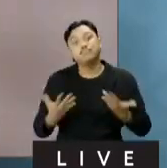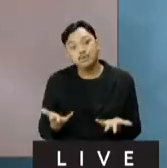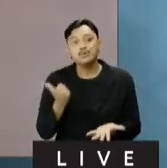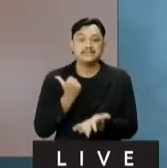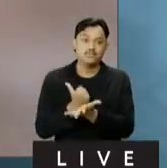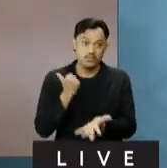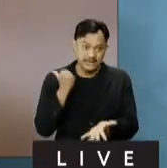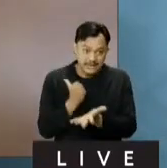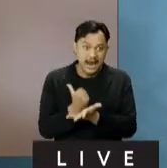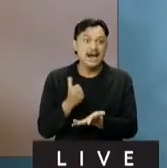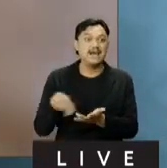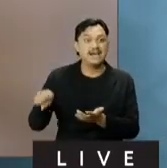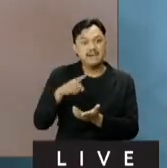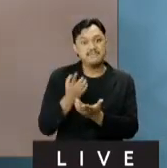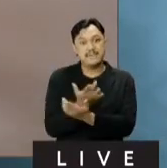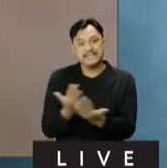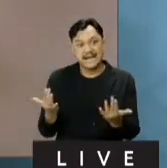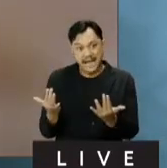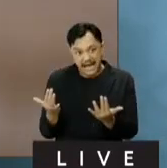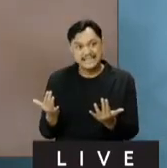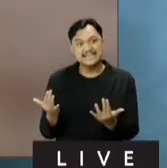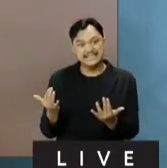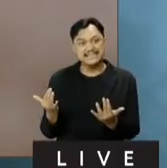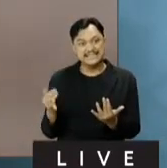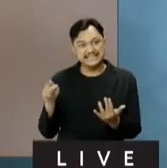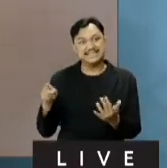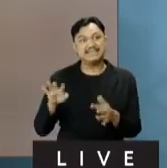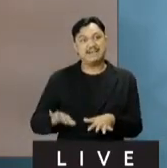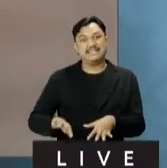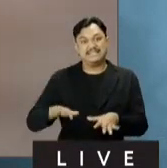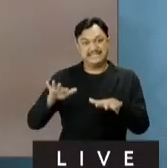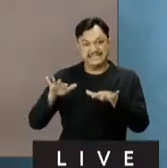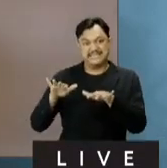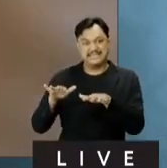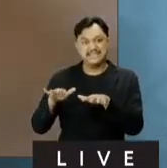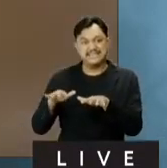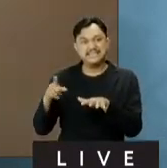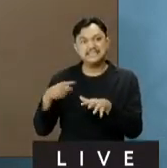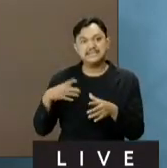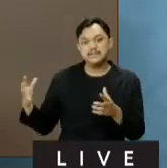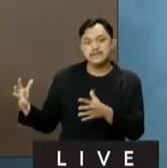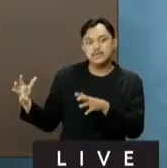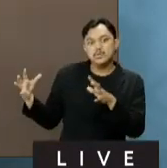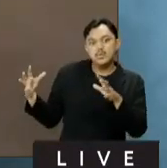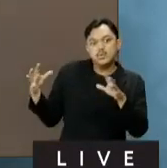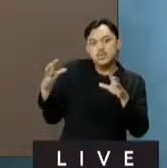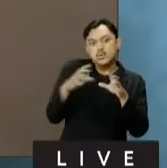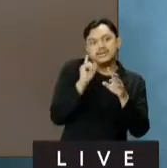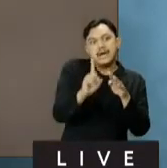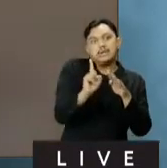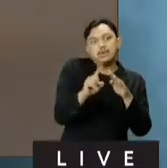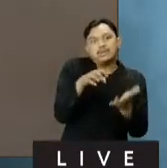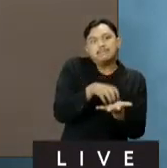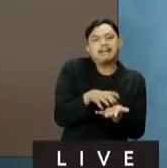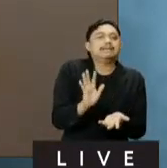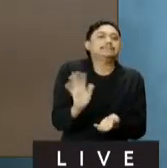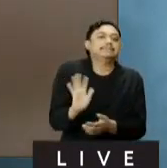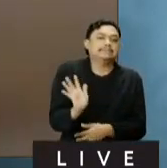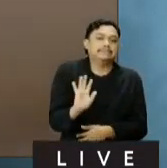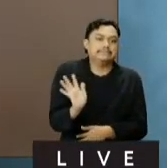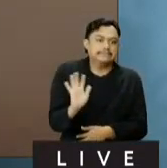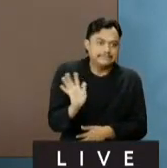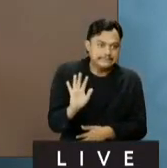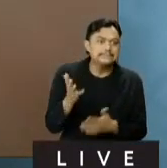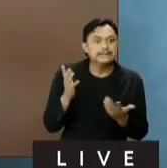pengungsi ini artinya masyarakat yang terdampak ini tidak terpusat pada satu tempat hunian sementara, tetapi secara mobile